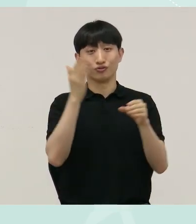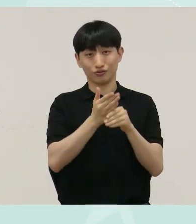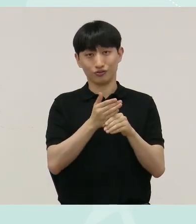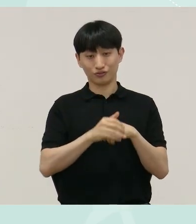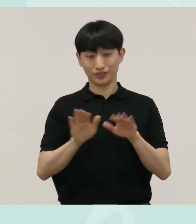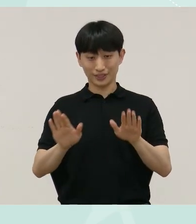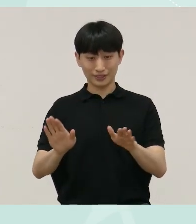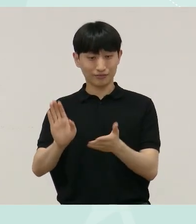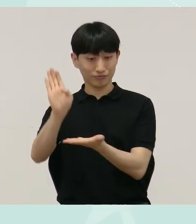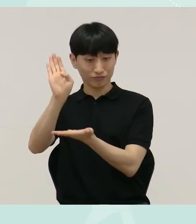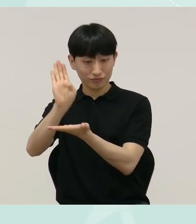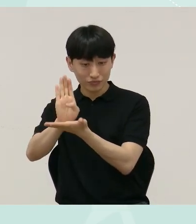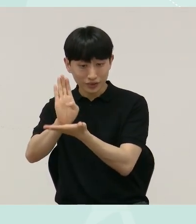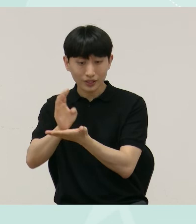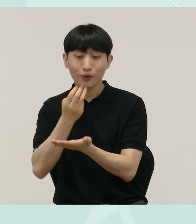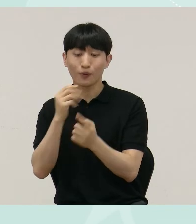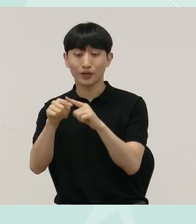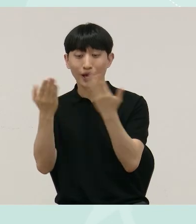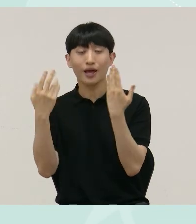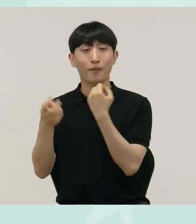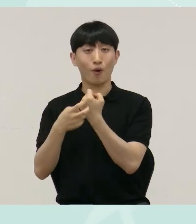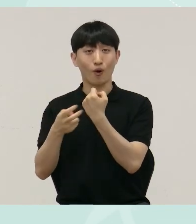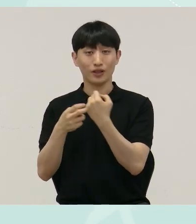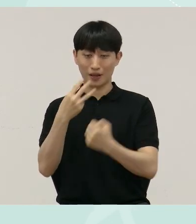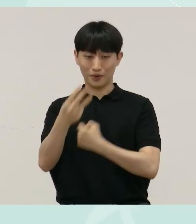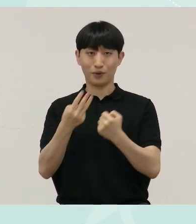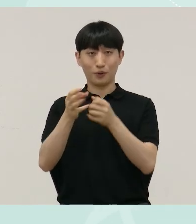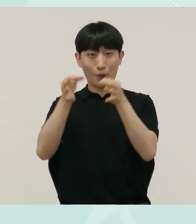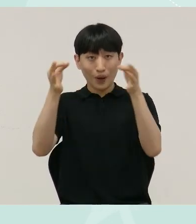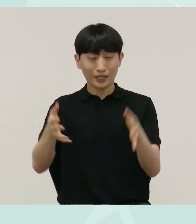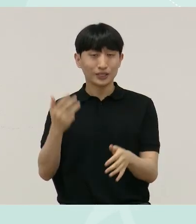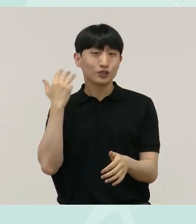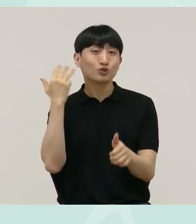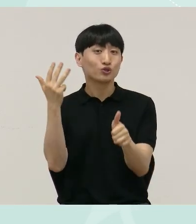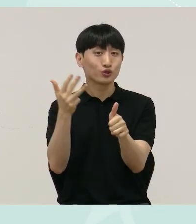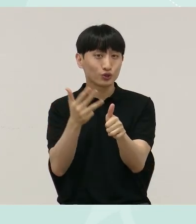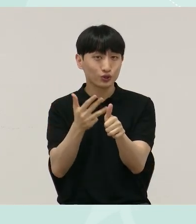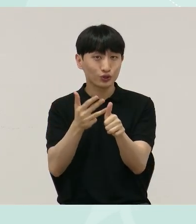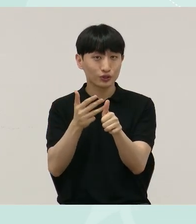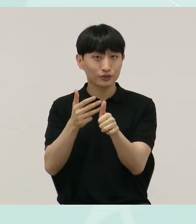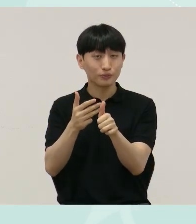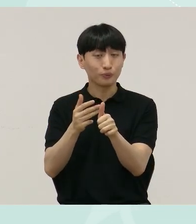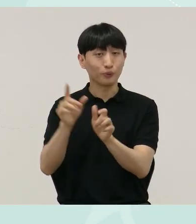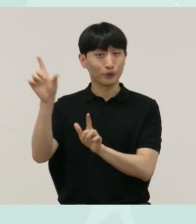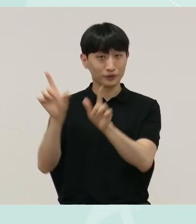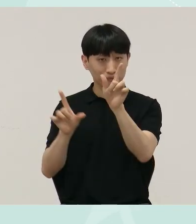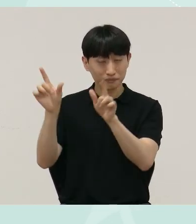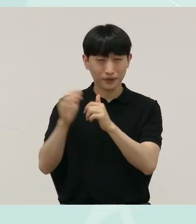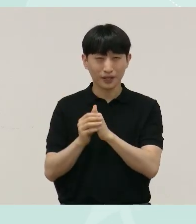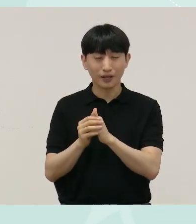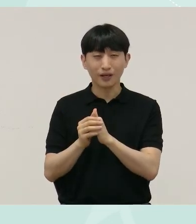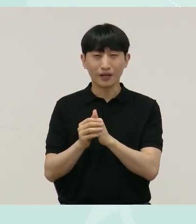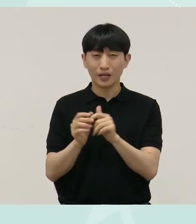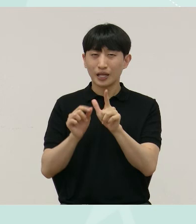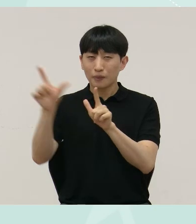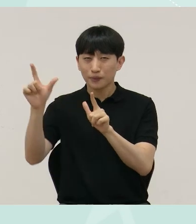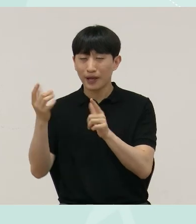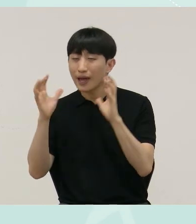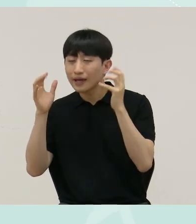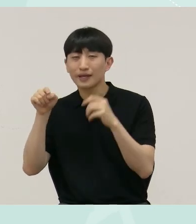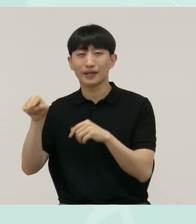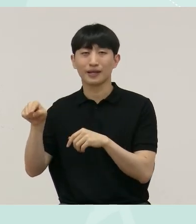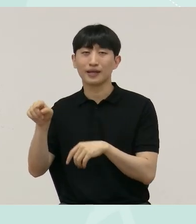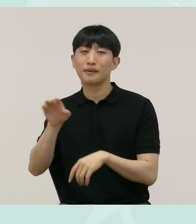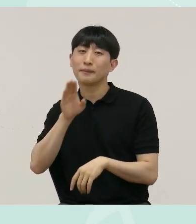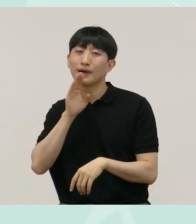최근 3년 동안의 이제 수술 환자의 어떤 경향인데요. 물론 이제 소아 환자가 제일 많긴 하지만